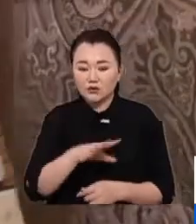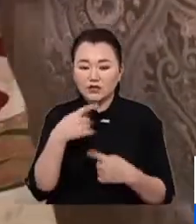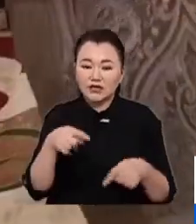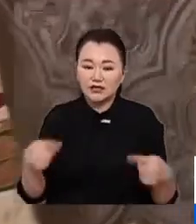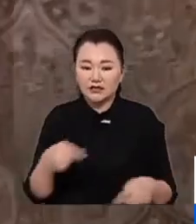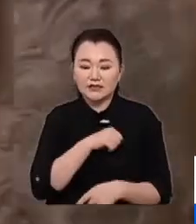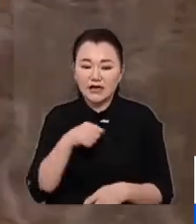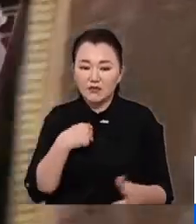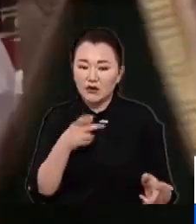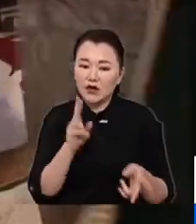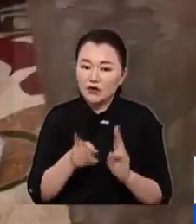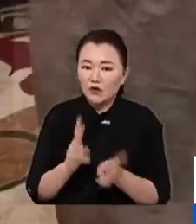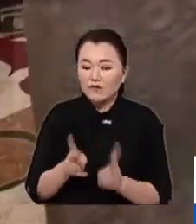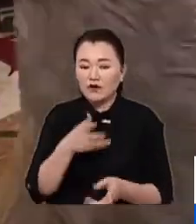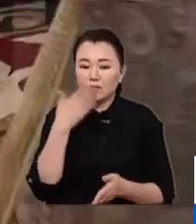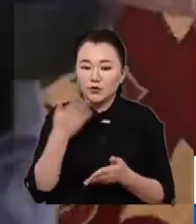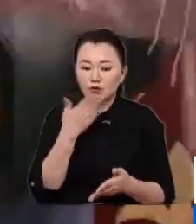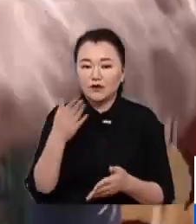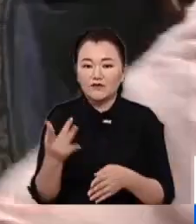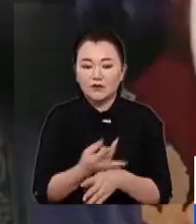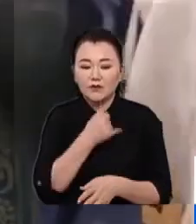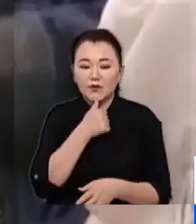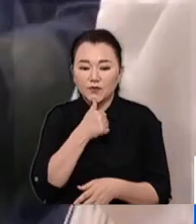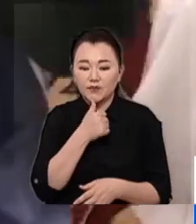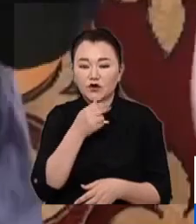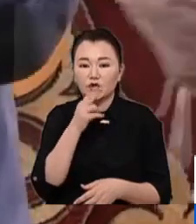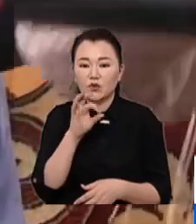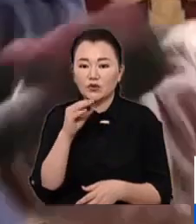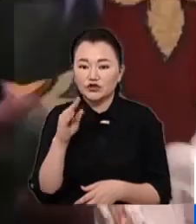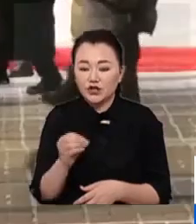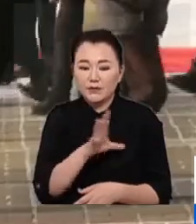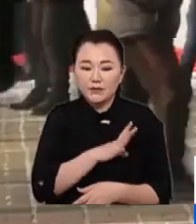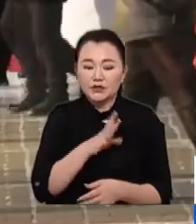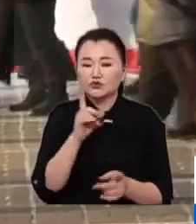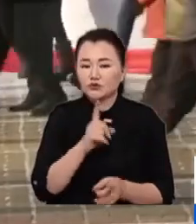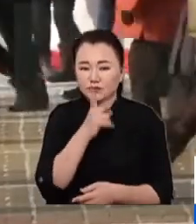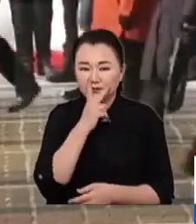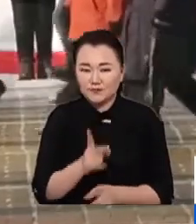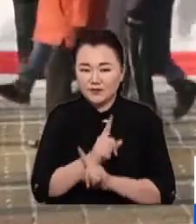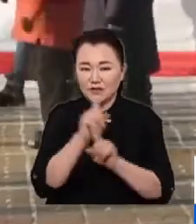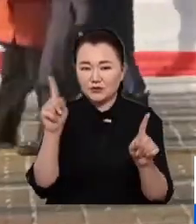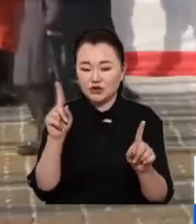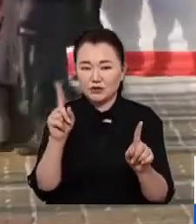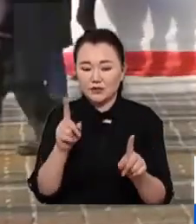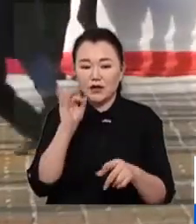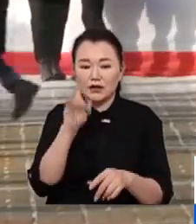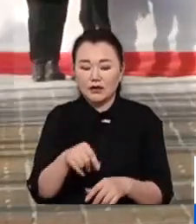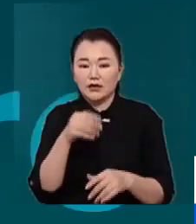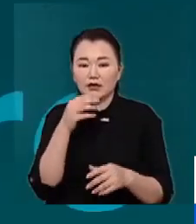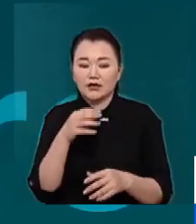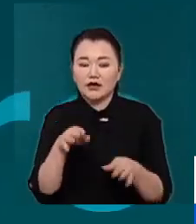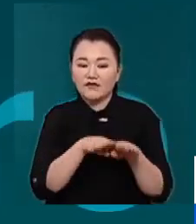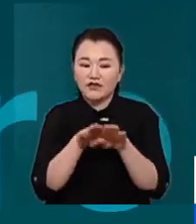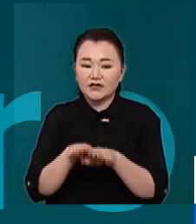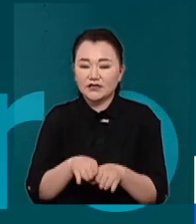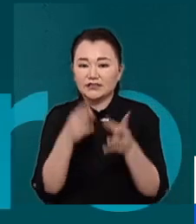них сами готовили праздничные блюда и впервые пробовали куже. Что показалось им необычным и почему День весеннего равноденствия стал